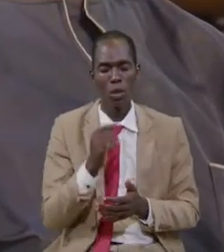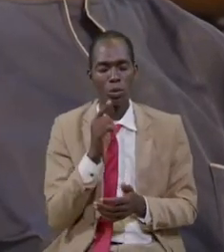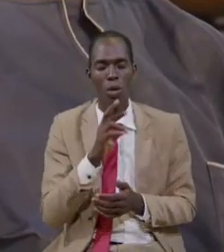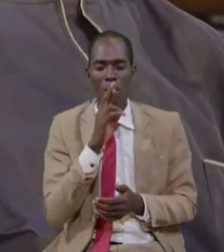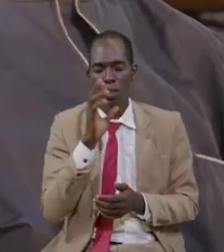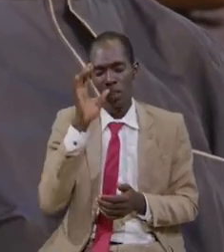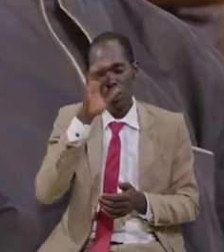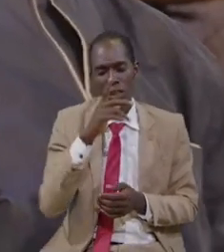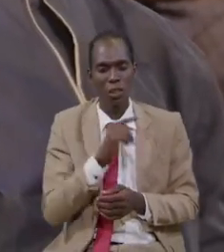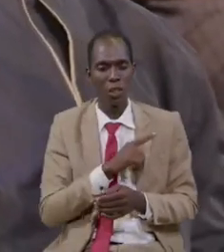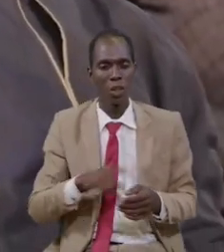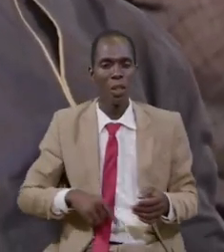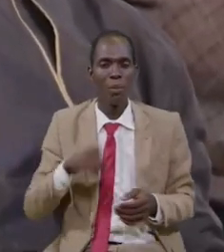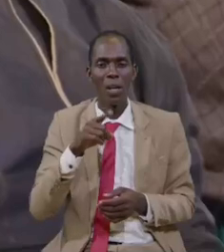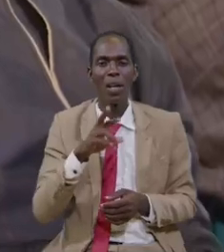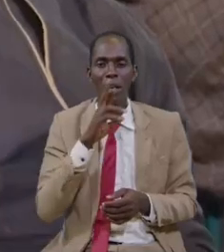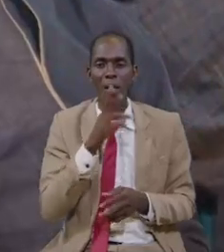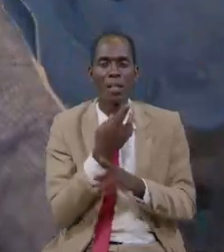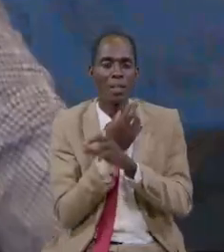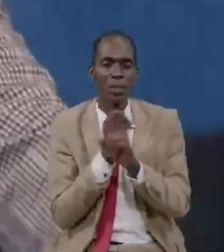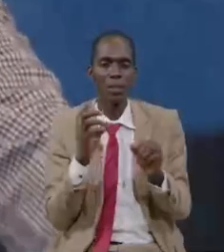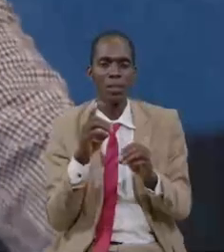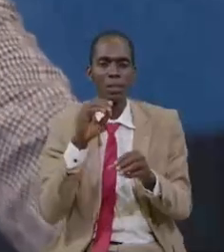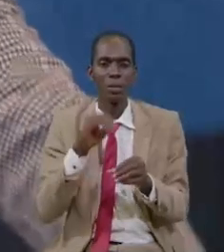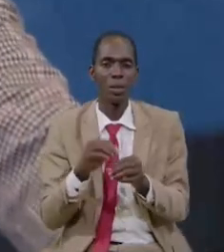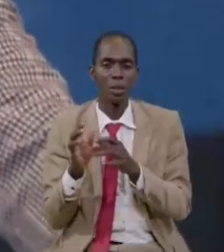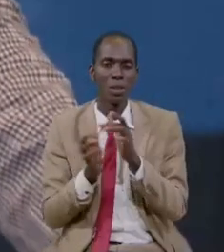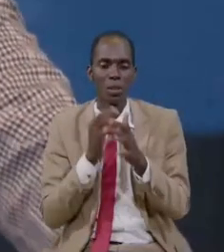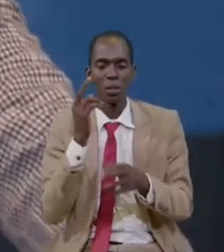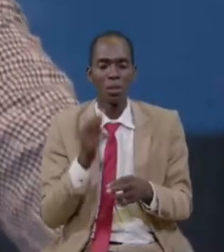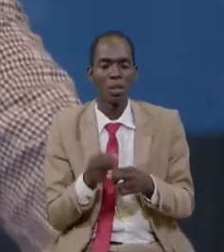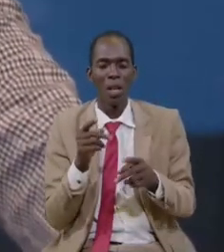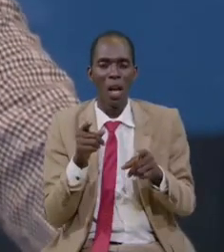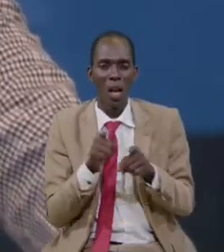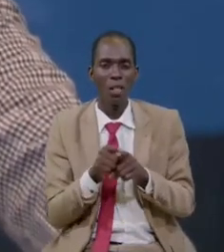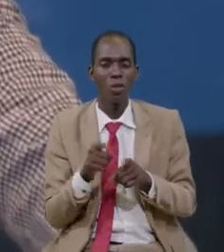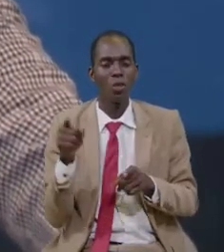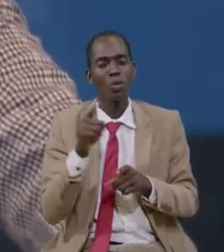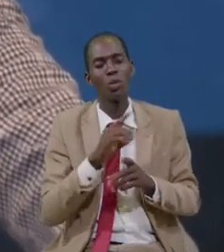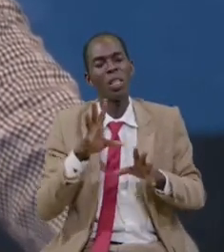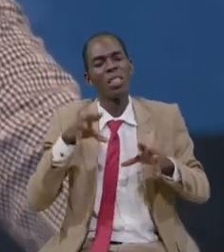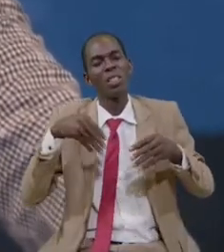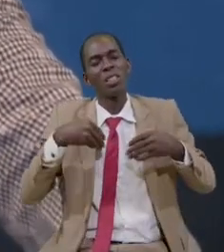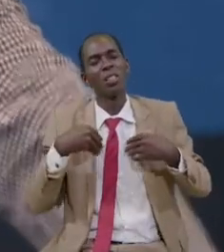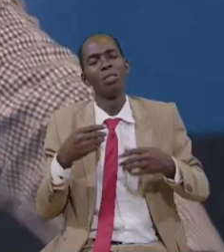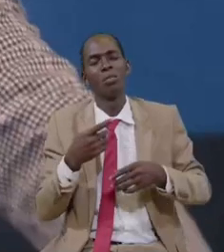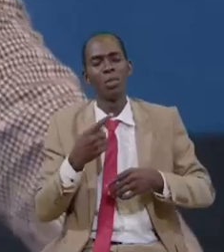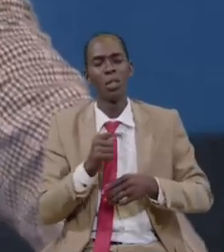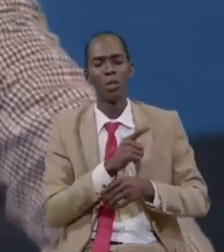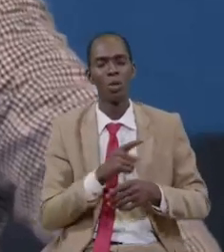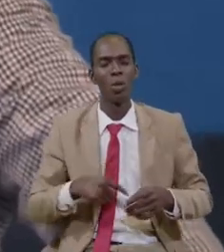racheté au nom de Jésus. Comme tu donnes ta vie au Seigneur et tu dis, Seigneur, me voici, je